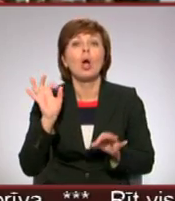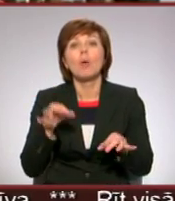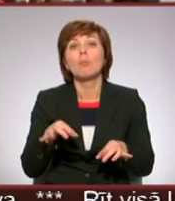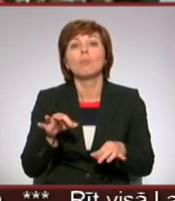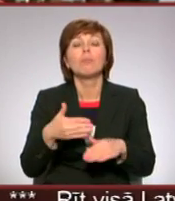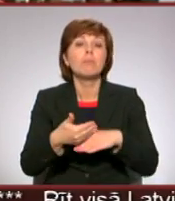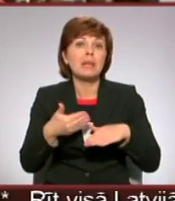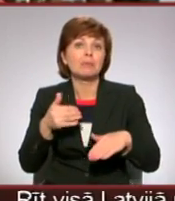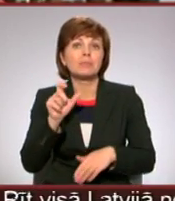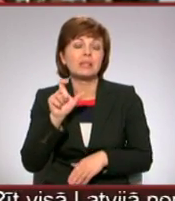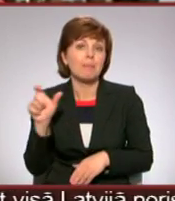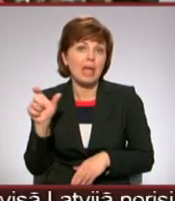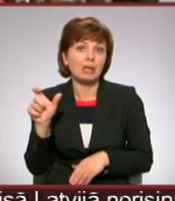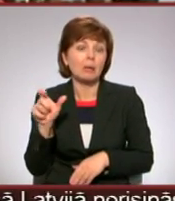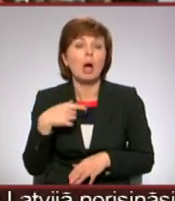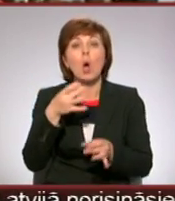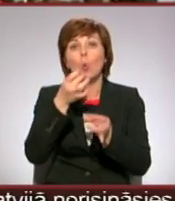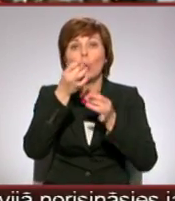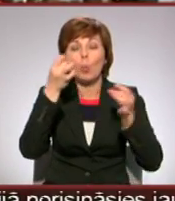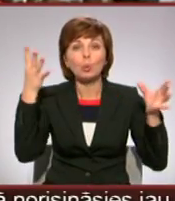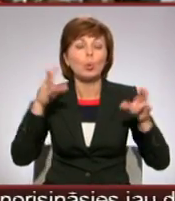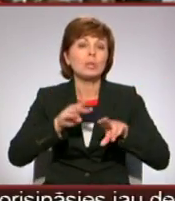pirms mirkļa mums fonā kultūras ministra